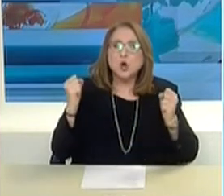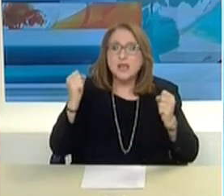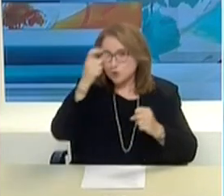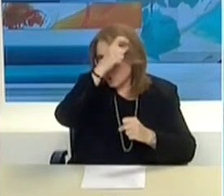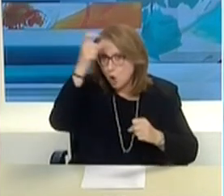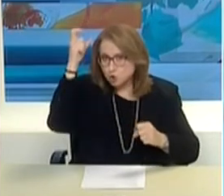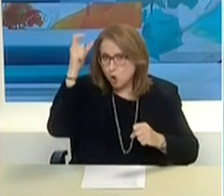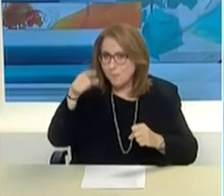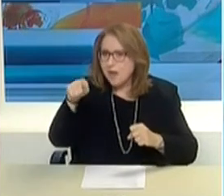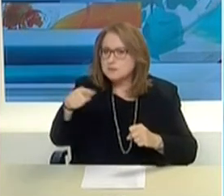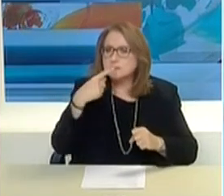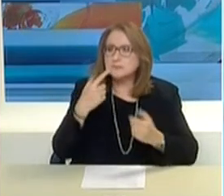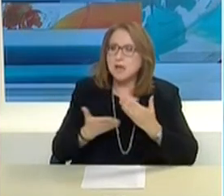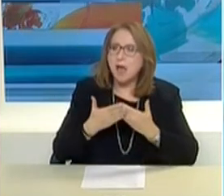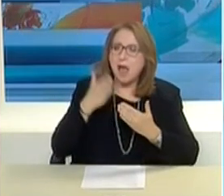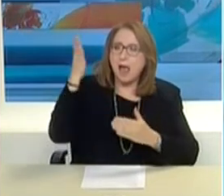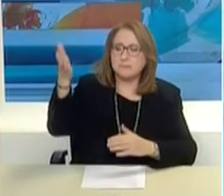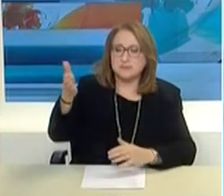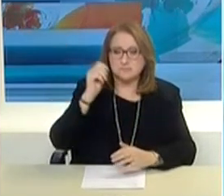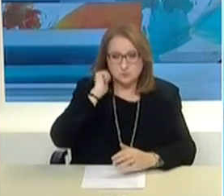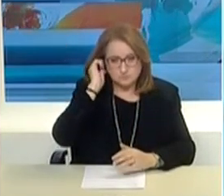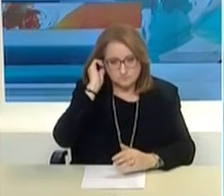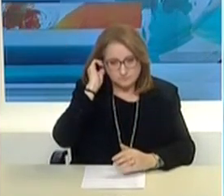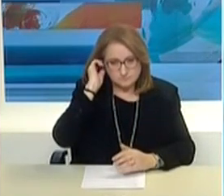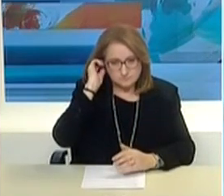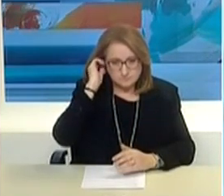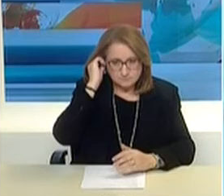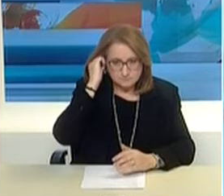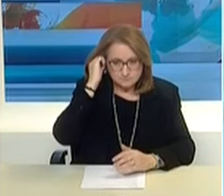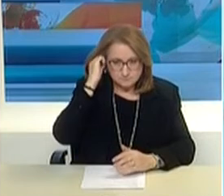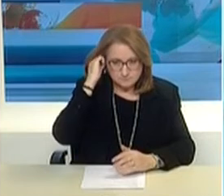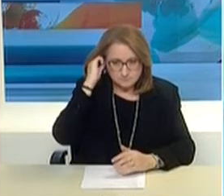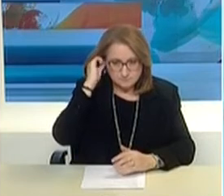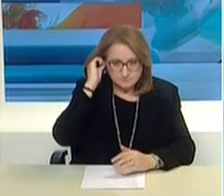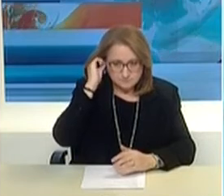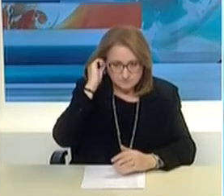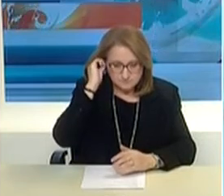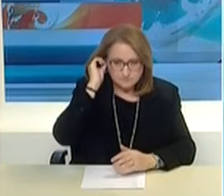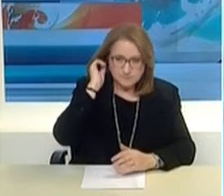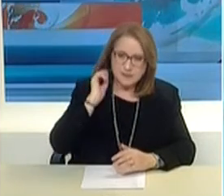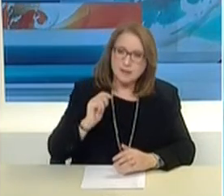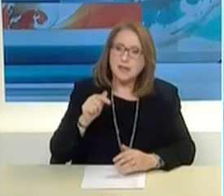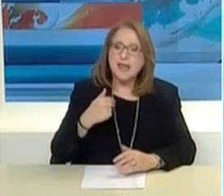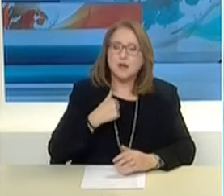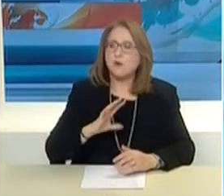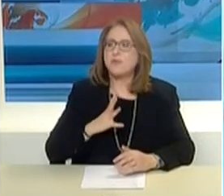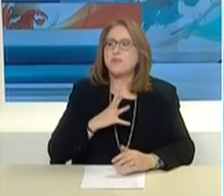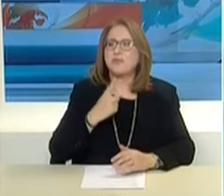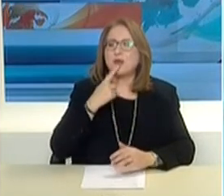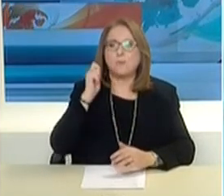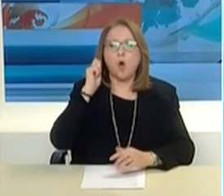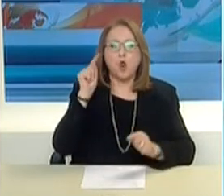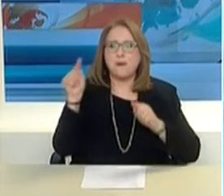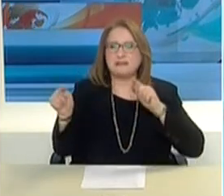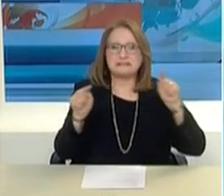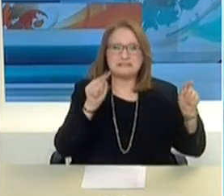Θέλω να τηρήσουμε αυτό που σας είπα, τον κανόνα για το στίγμα και τη διάκριση, ιδιαίτερα για περιστατικά που είναι μεμονωμένα σε μεμονωμένους χώρους. Σας